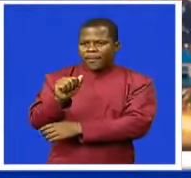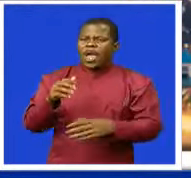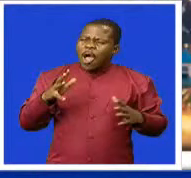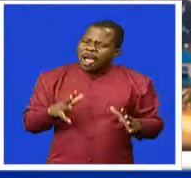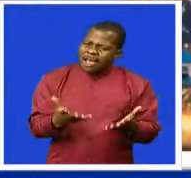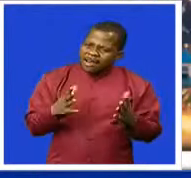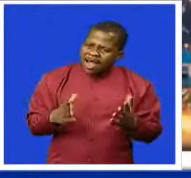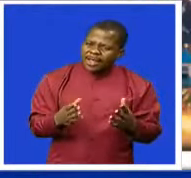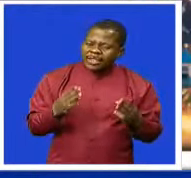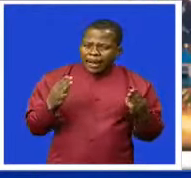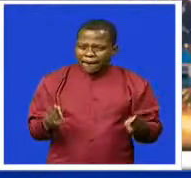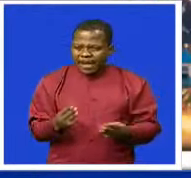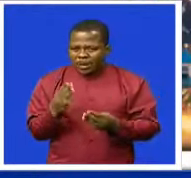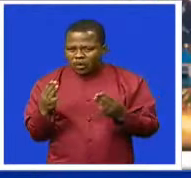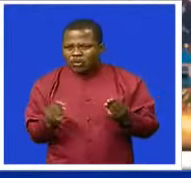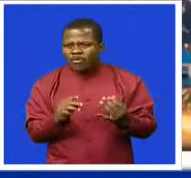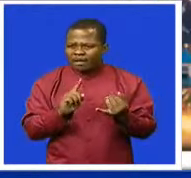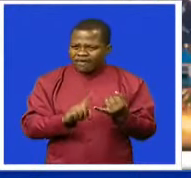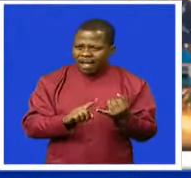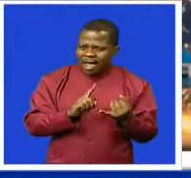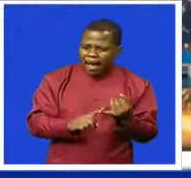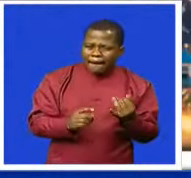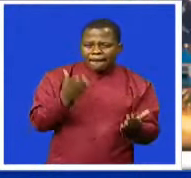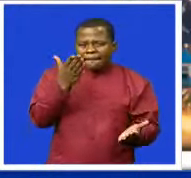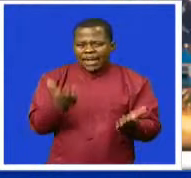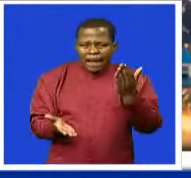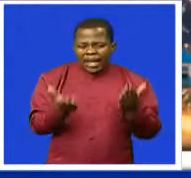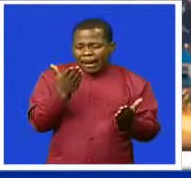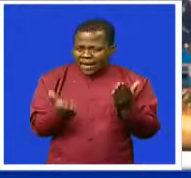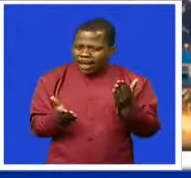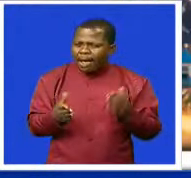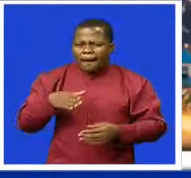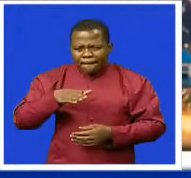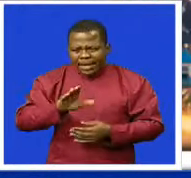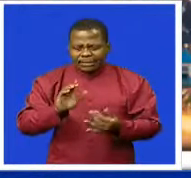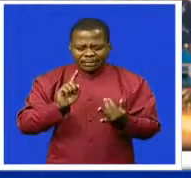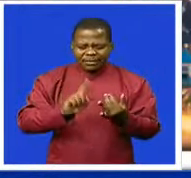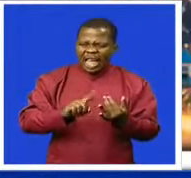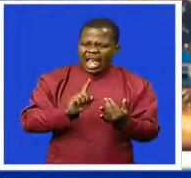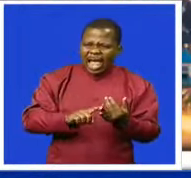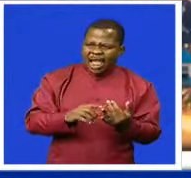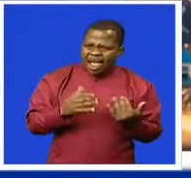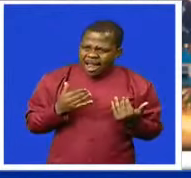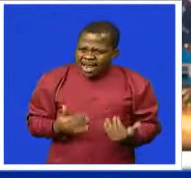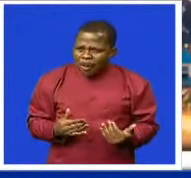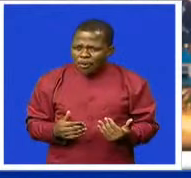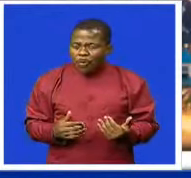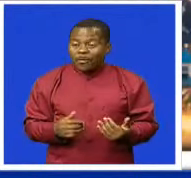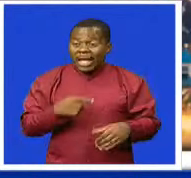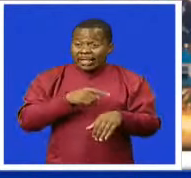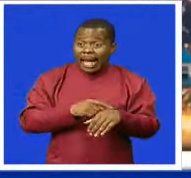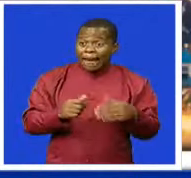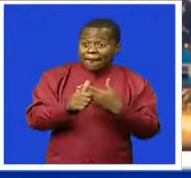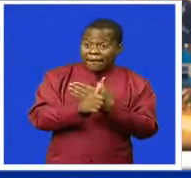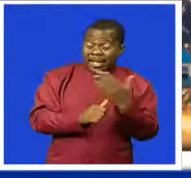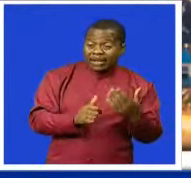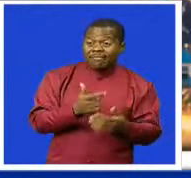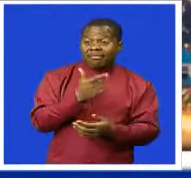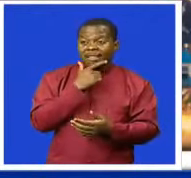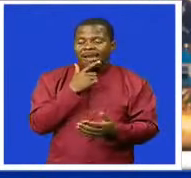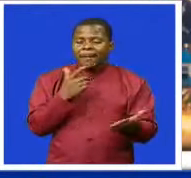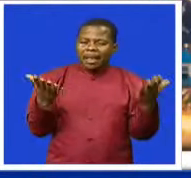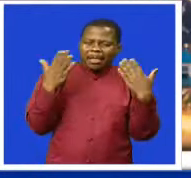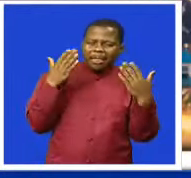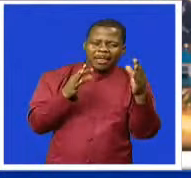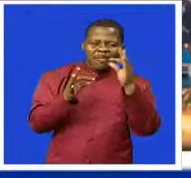sakhisimusi. Thwala uthi kuphepha kwalesive kutawudlala inzima lenkulu emsebentini yaso leyehlukene. Thwala ukuvetela